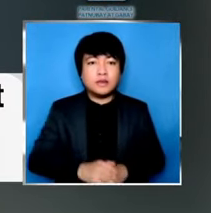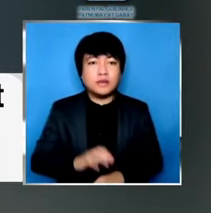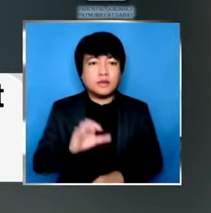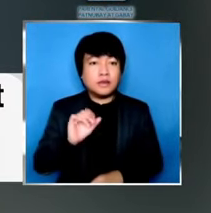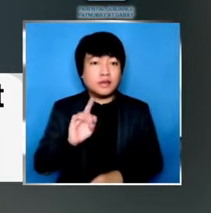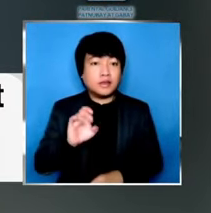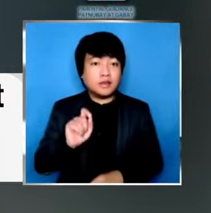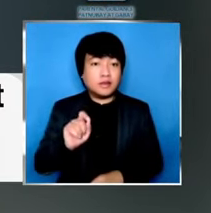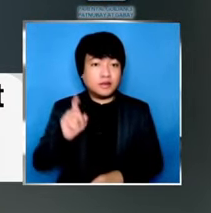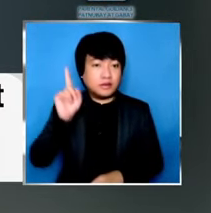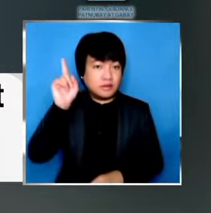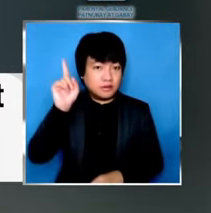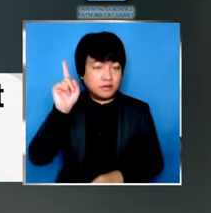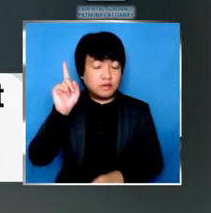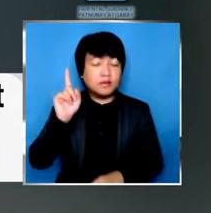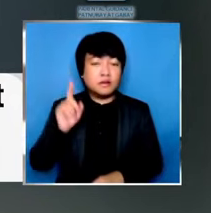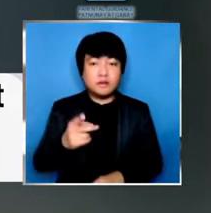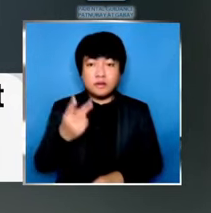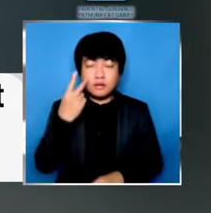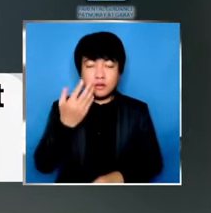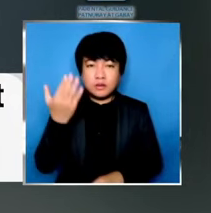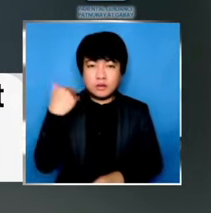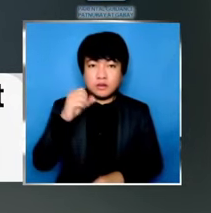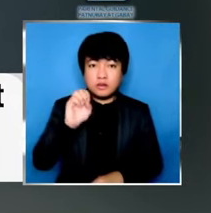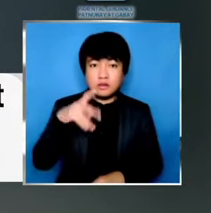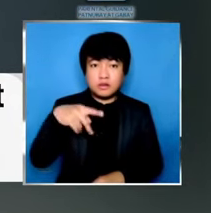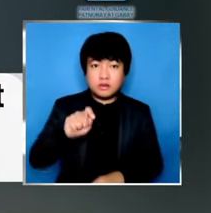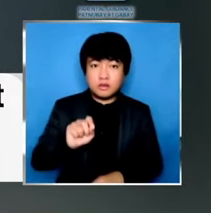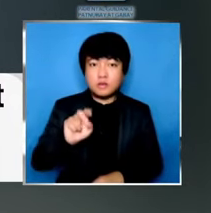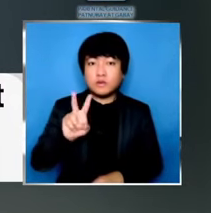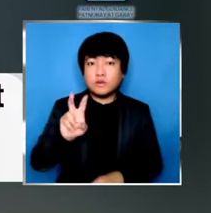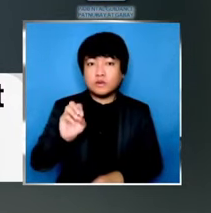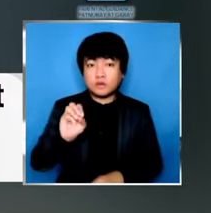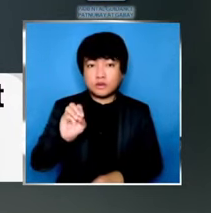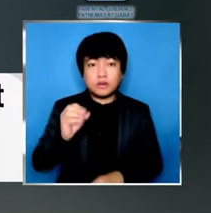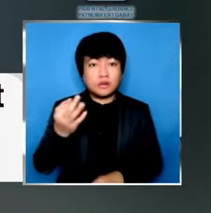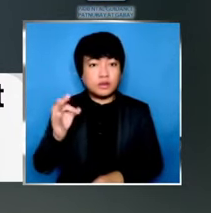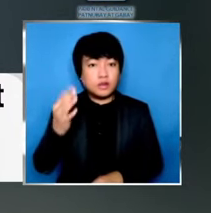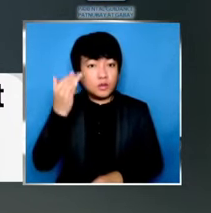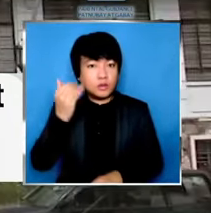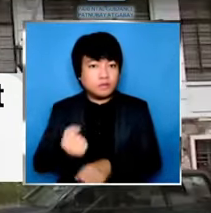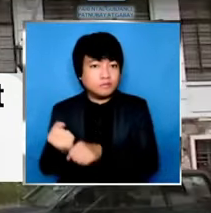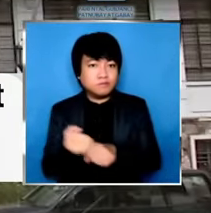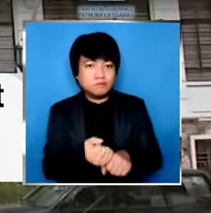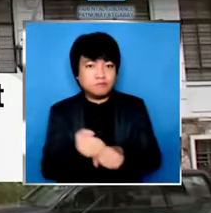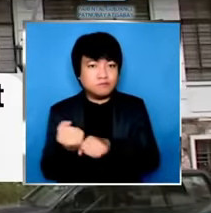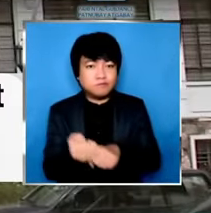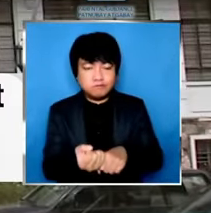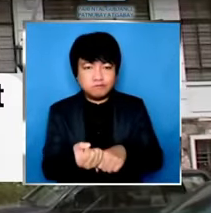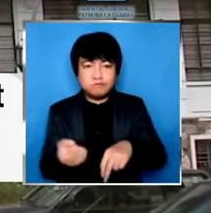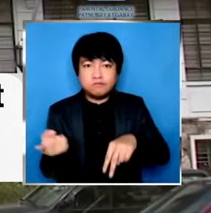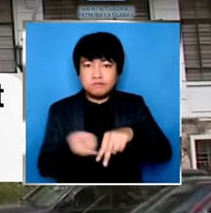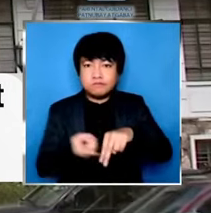noong September 18, 2019 dahil sa hazing. Sa desisyon ng Baguio Municipal Trial Court Branch 1, makukulong ng 30 araw